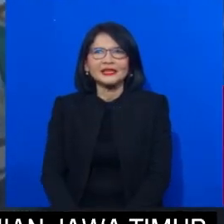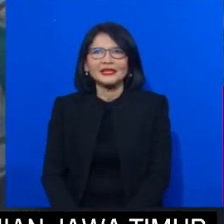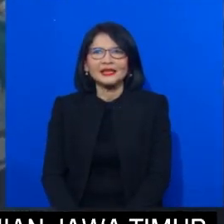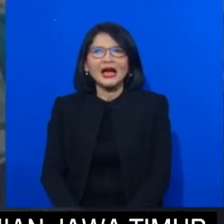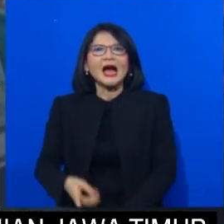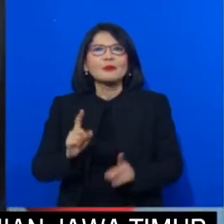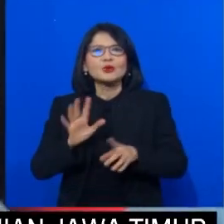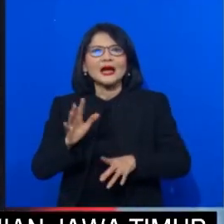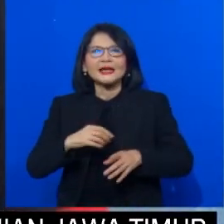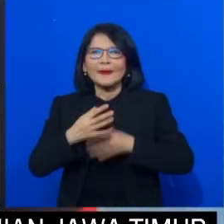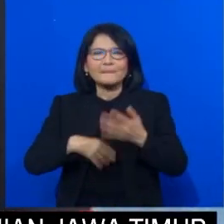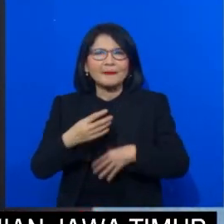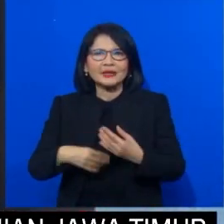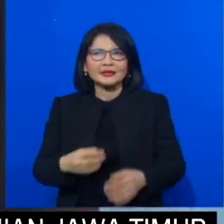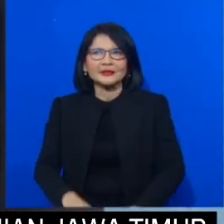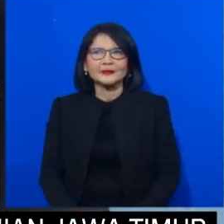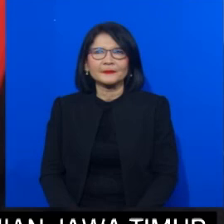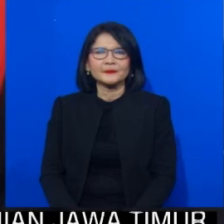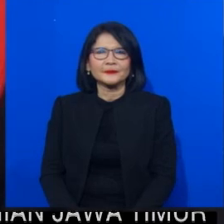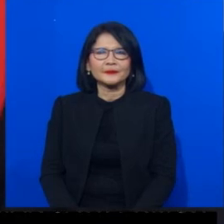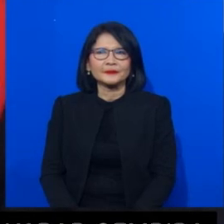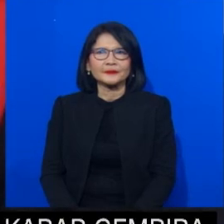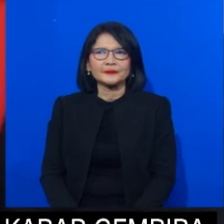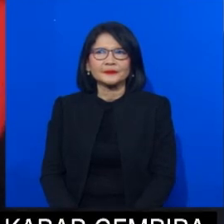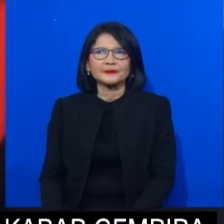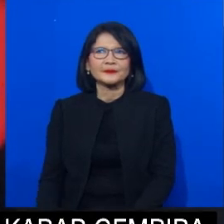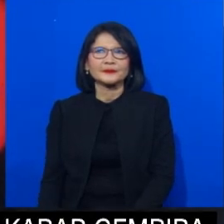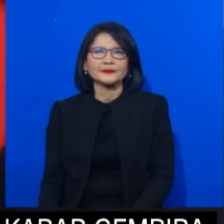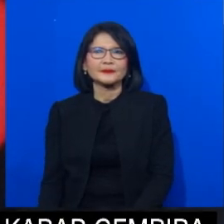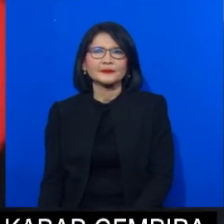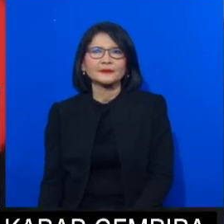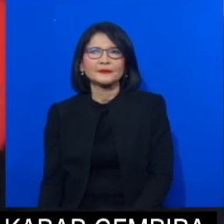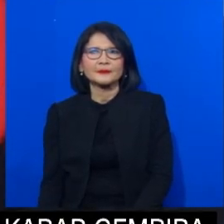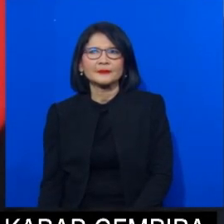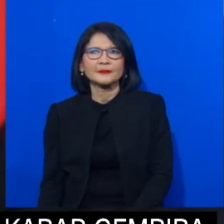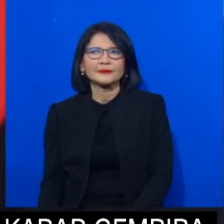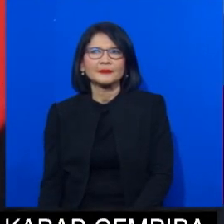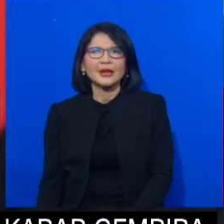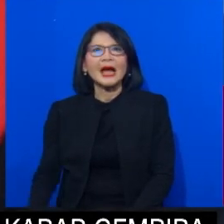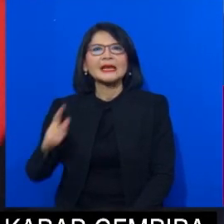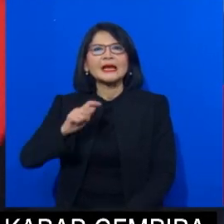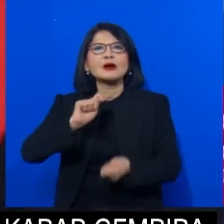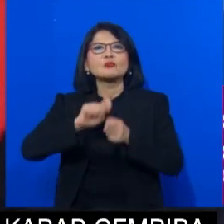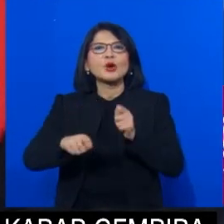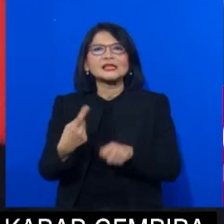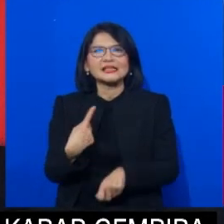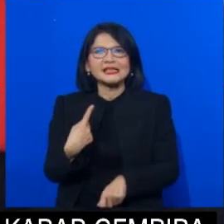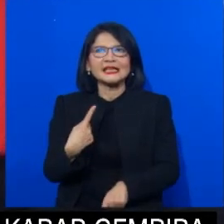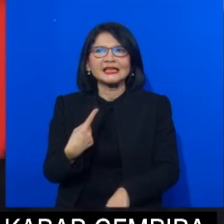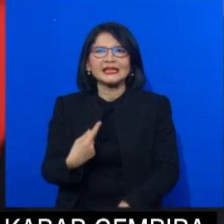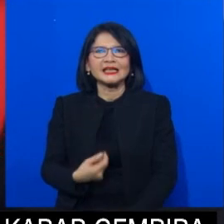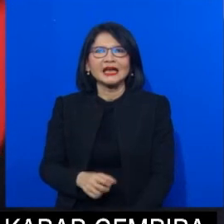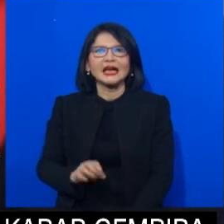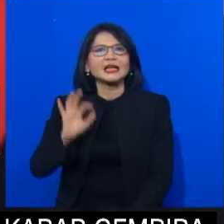pabrik sulit untuk direparasi. Satu, karena ini kan rumit ya, nggak bisa